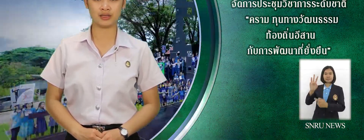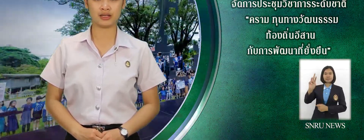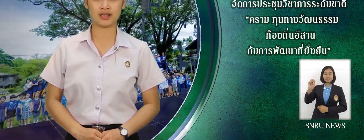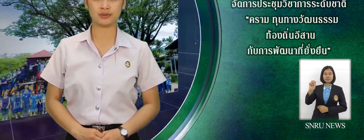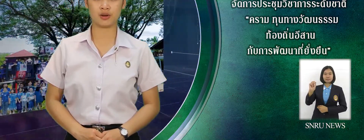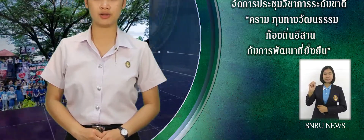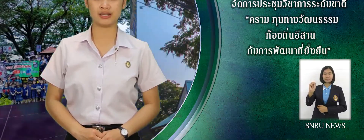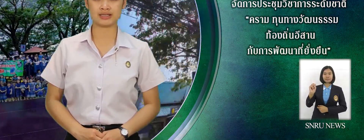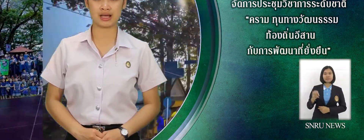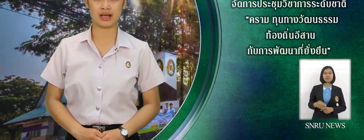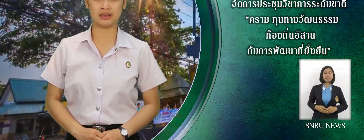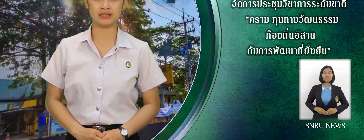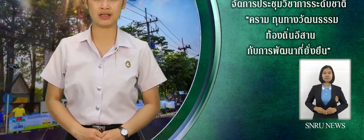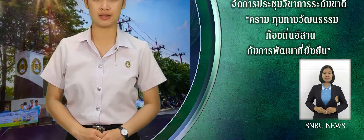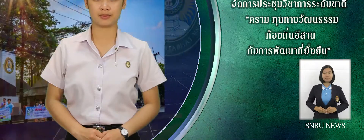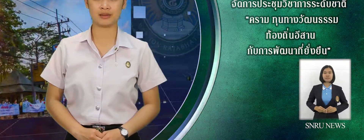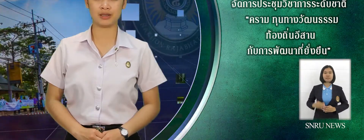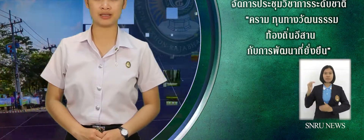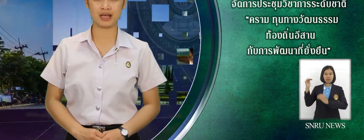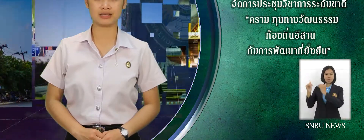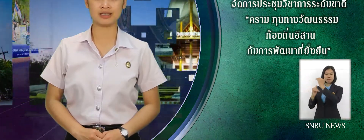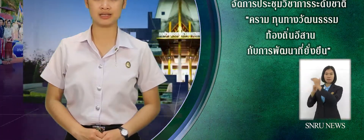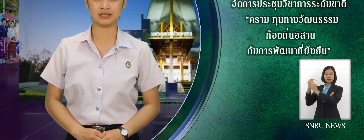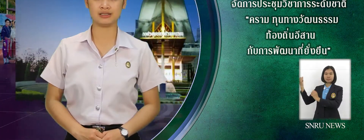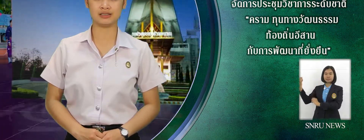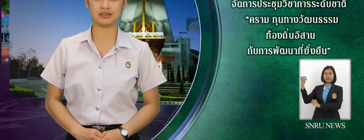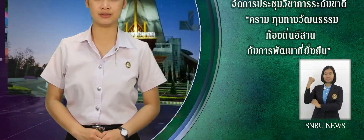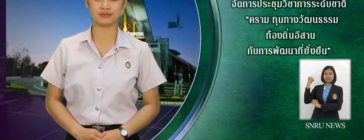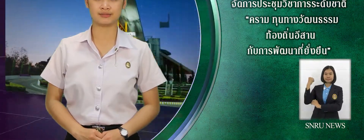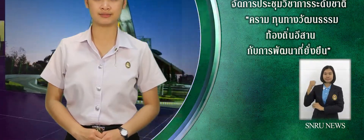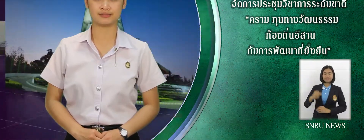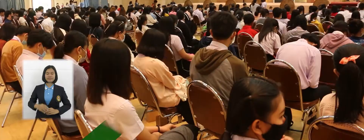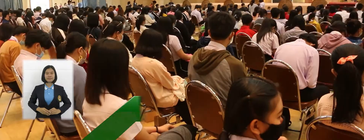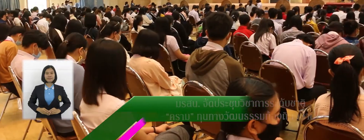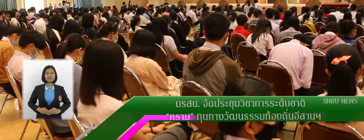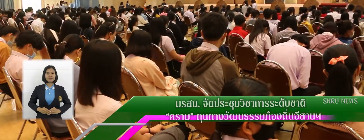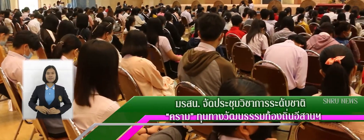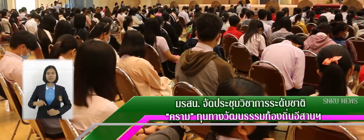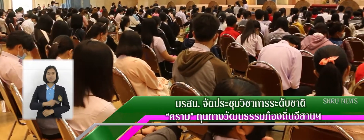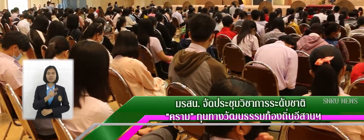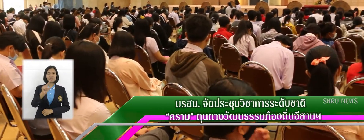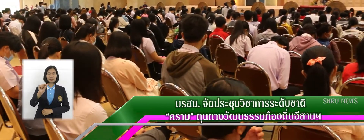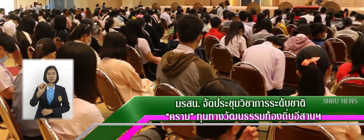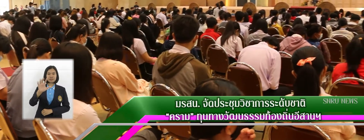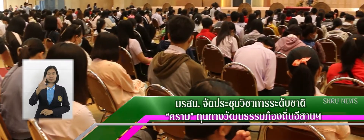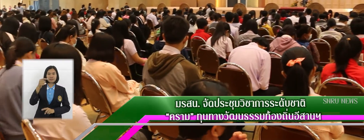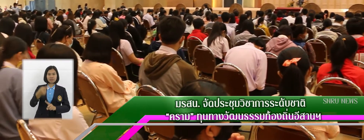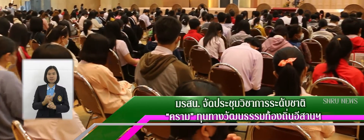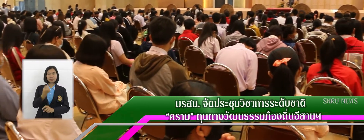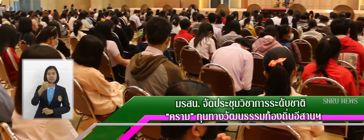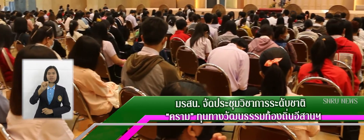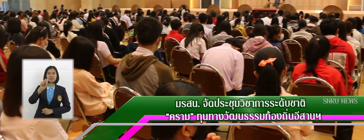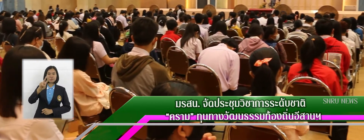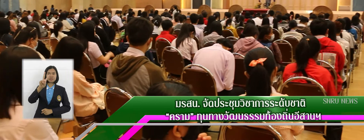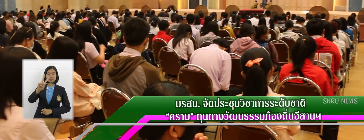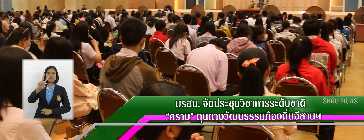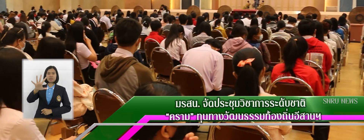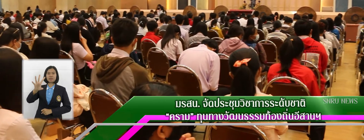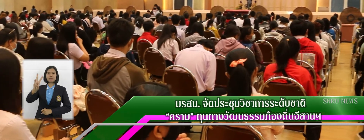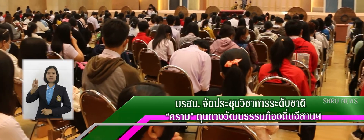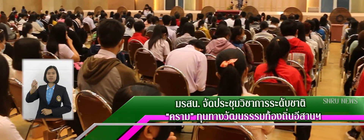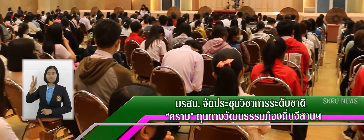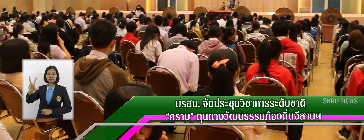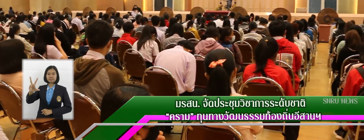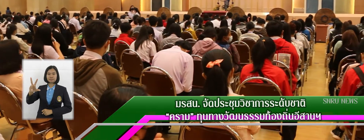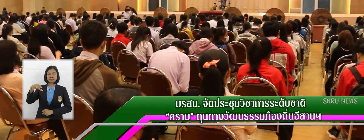างวัฒนธรรมท้องถิ่นอีสานกับการพัฒนาที่ยั่งยืนเมื่อวันที่25ธันวาคม